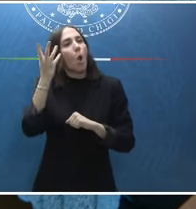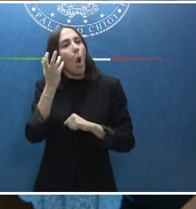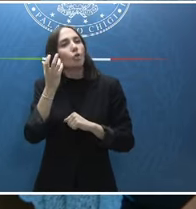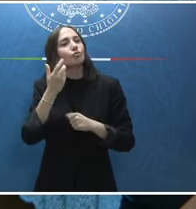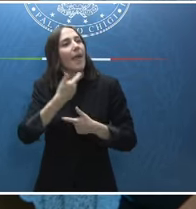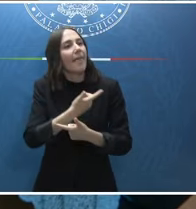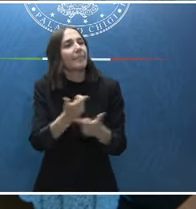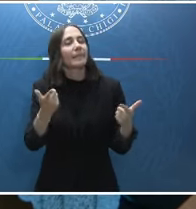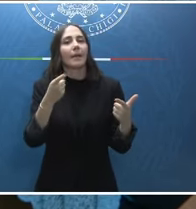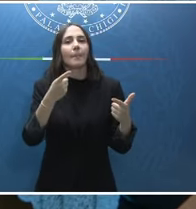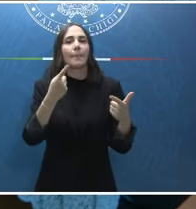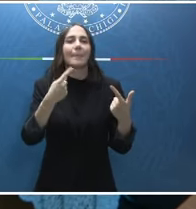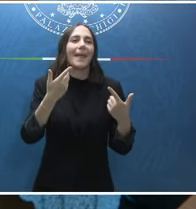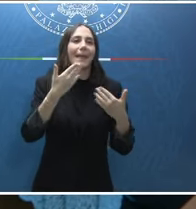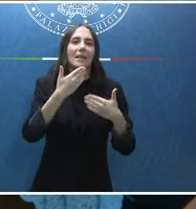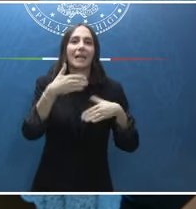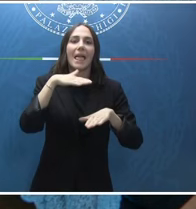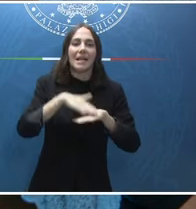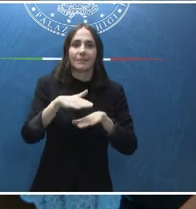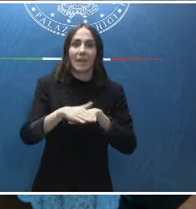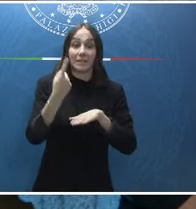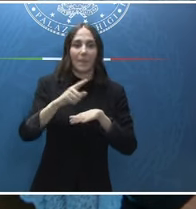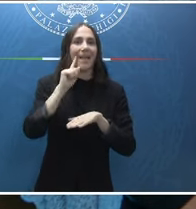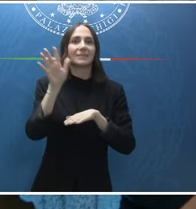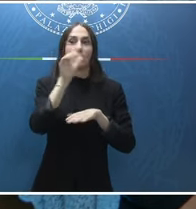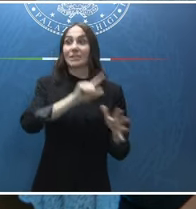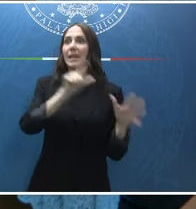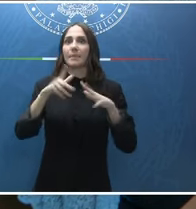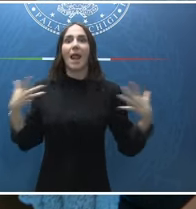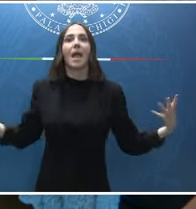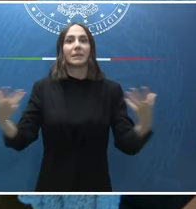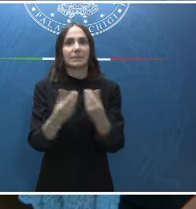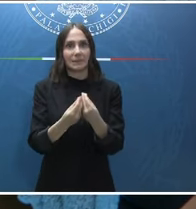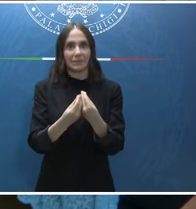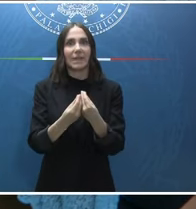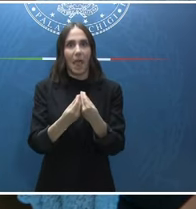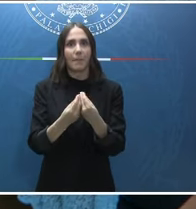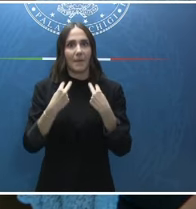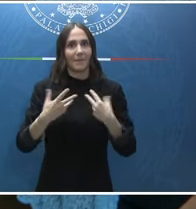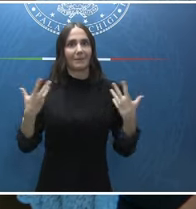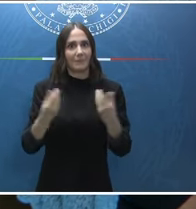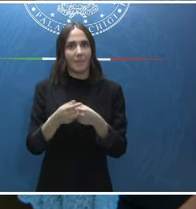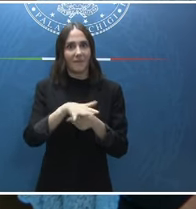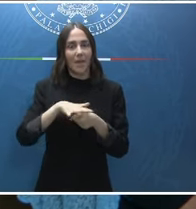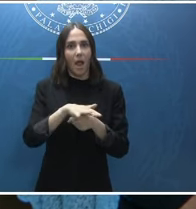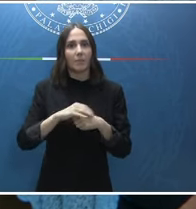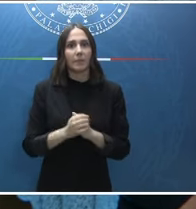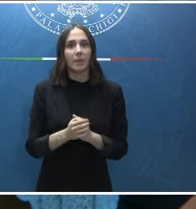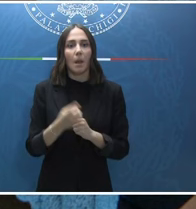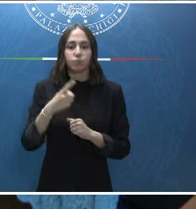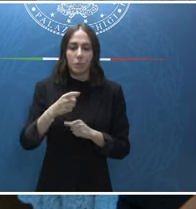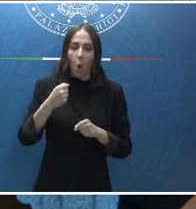le famiglie, facendovi fare la settimana tutti insieme. La motivazione e la perseveranza che spinge noi operatori a proseguire in questo